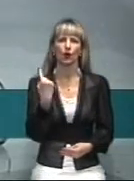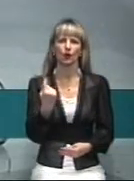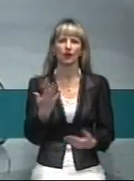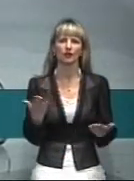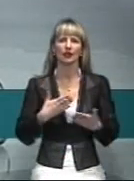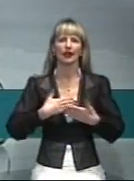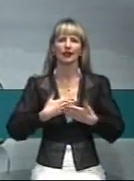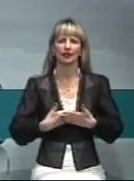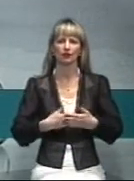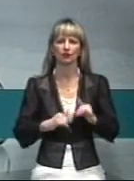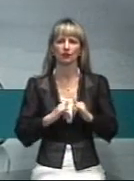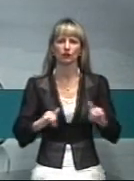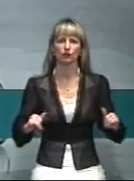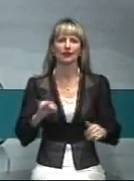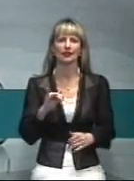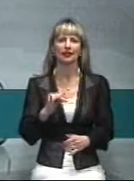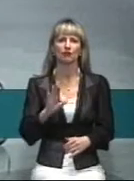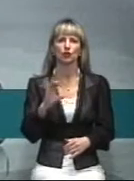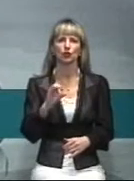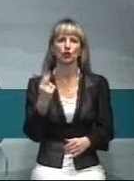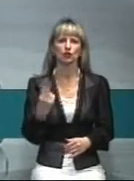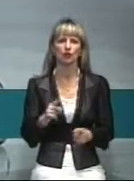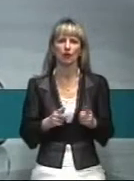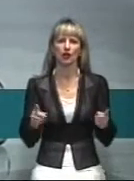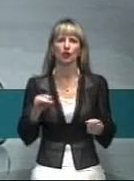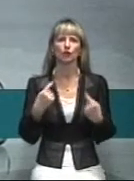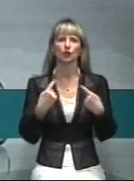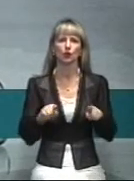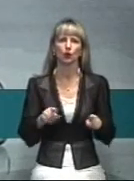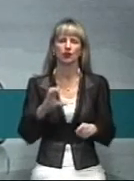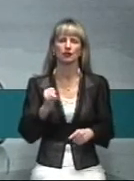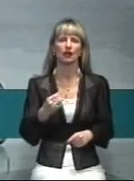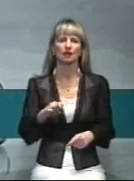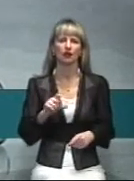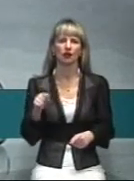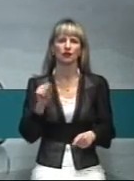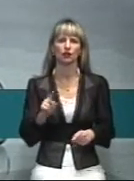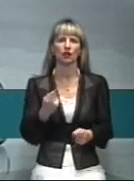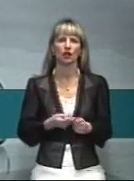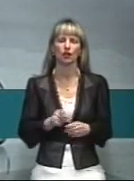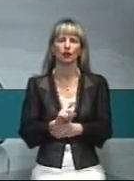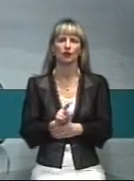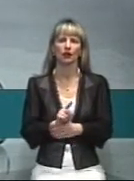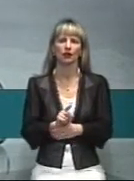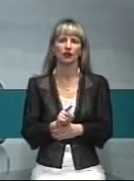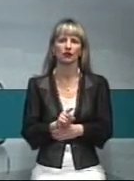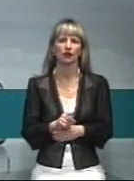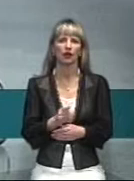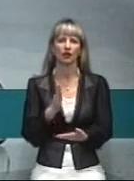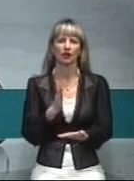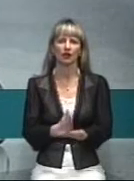активно розповсюджується і в соціальних мережах, і в інших публічних сайтах, це те, що цей прилад нібито є